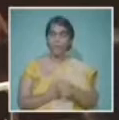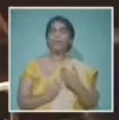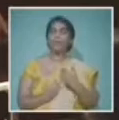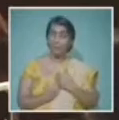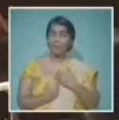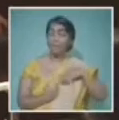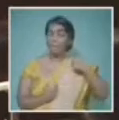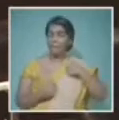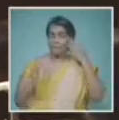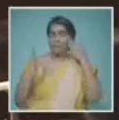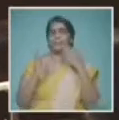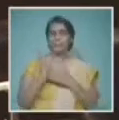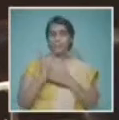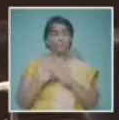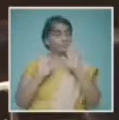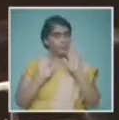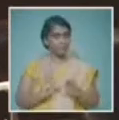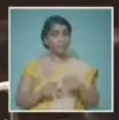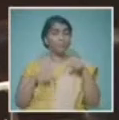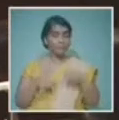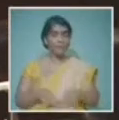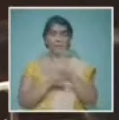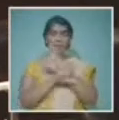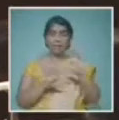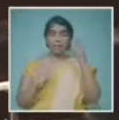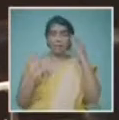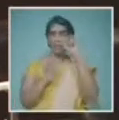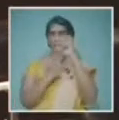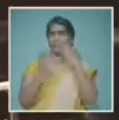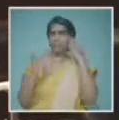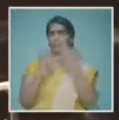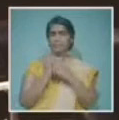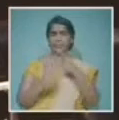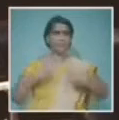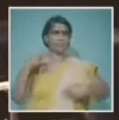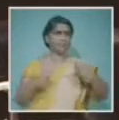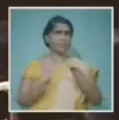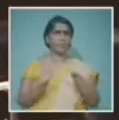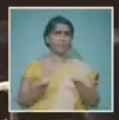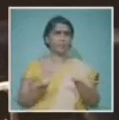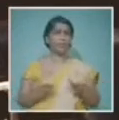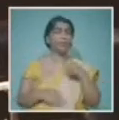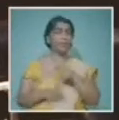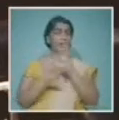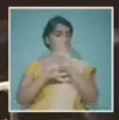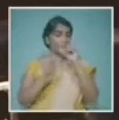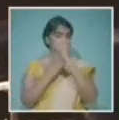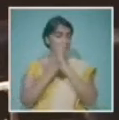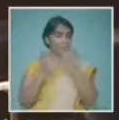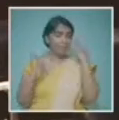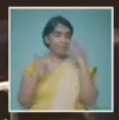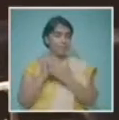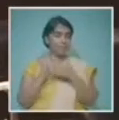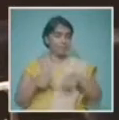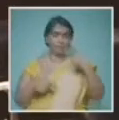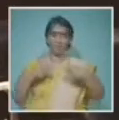මූලික ස්ථාවර බවට පත් වෙන්නේ හැබැයි දැන් මේ 19 පිළිබඳ දැන් ඇති වී තිබෙන සංවාදයේ මොකක්ද මේ 19 පිළිබඳ දැන් ඇති වී